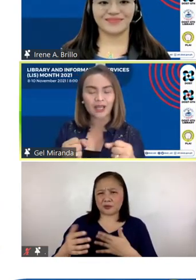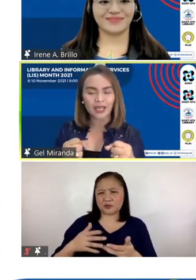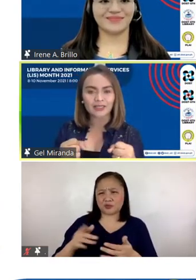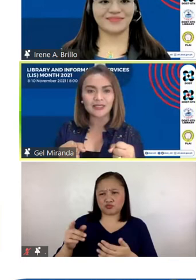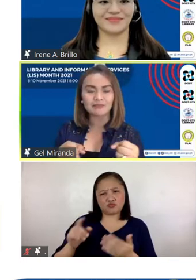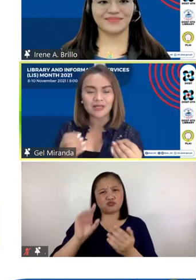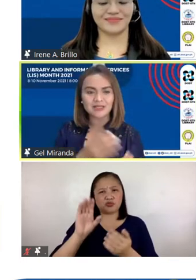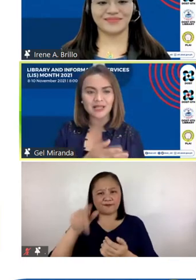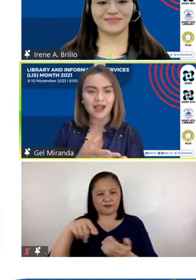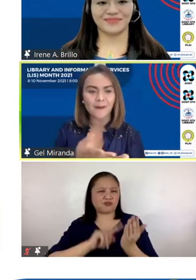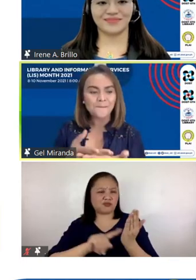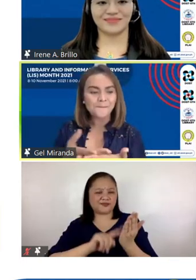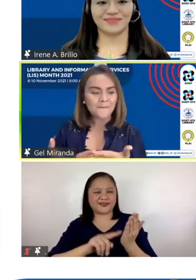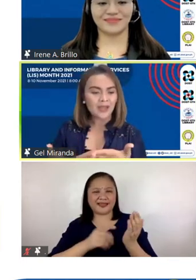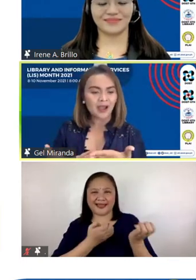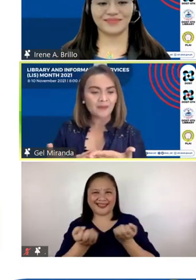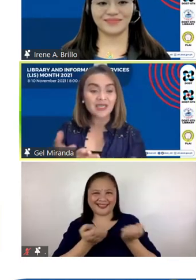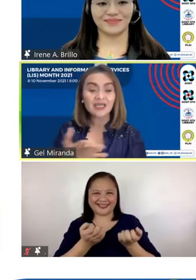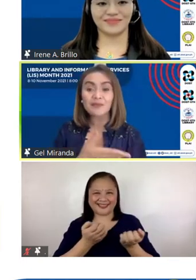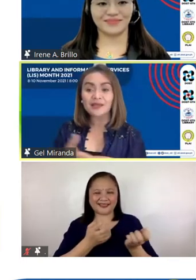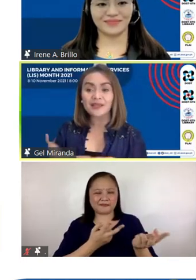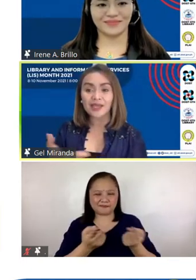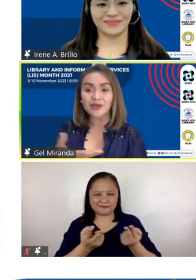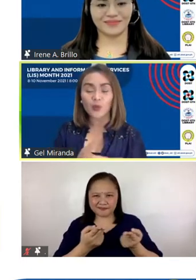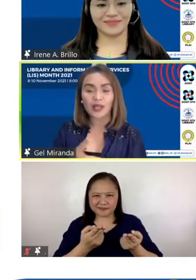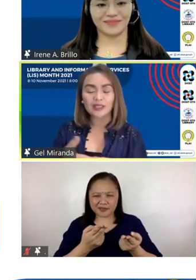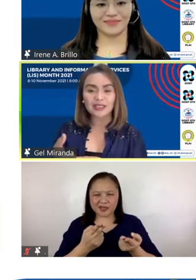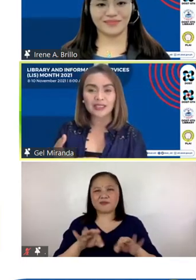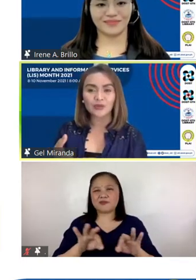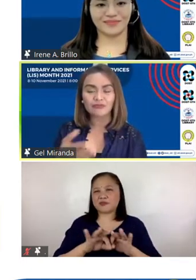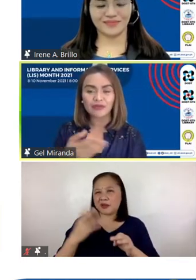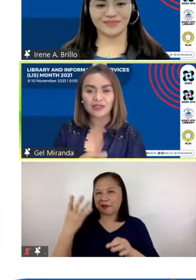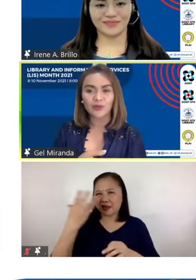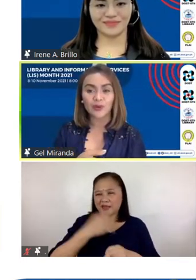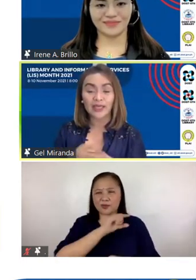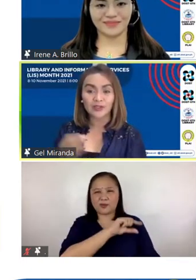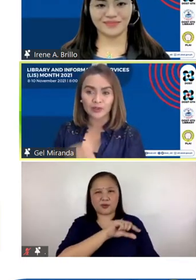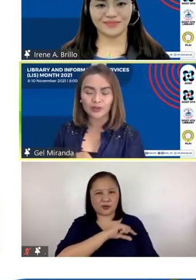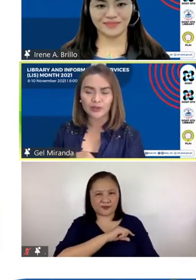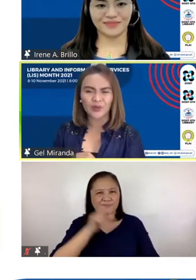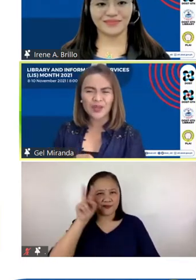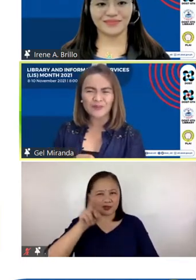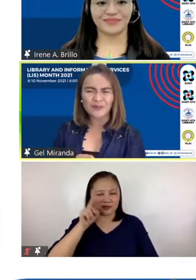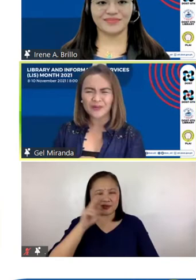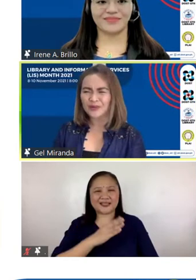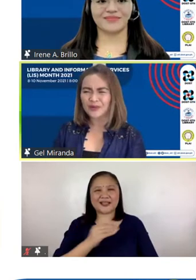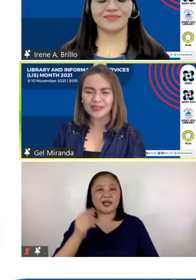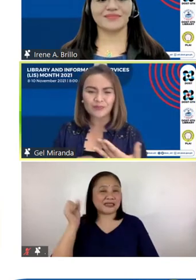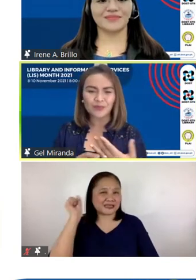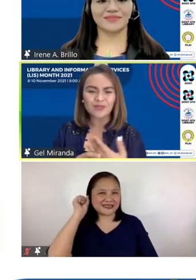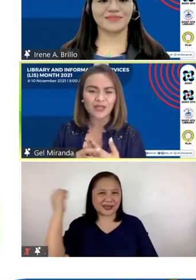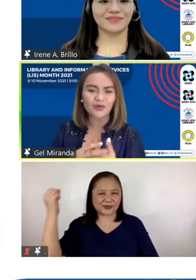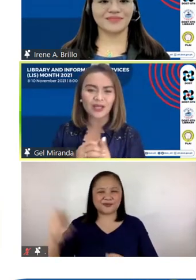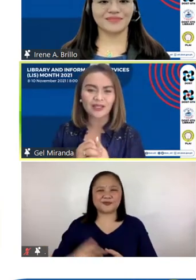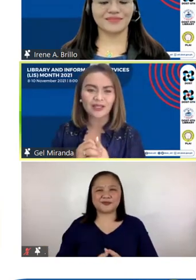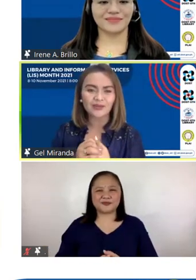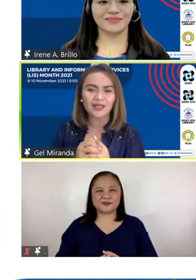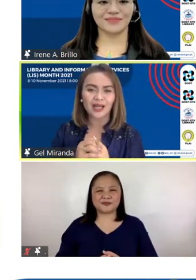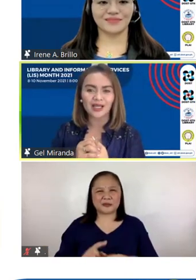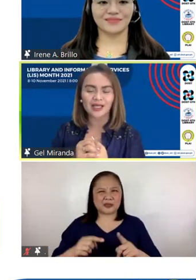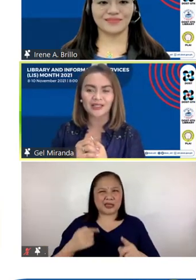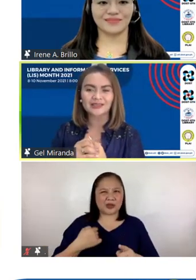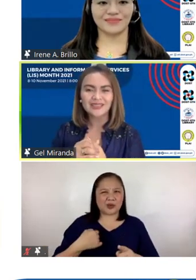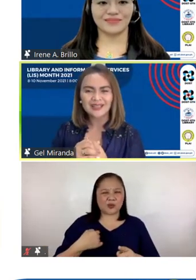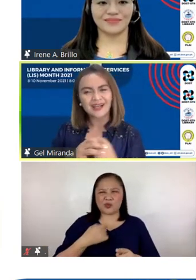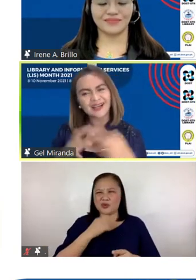kayo mag-edit basta magiging maganda yung quality ng video and audio. Pero hindi po kasi kung ganun